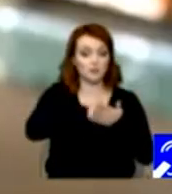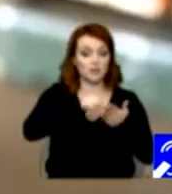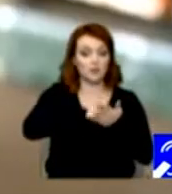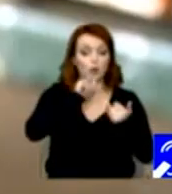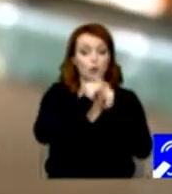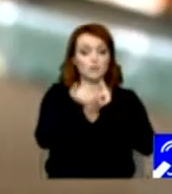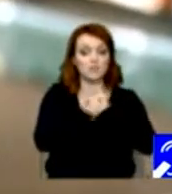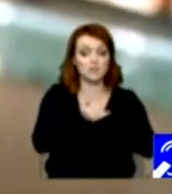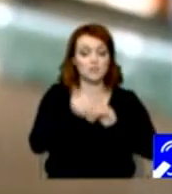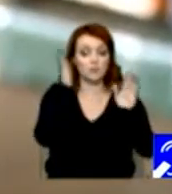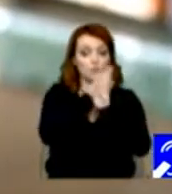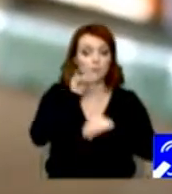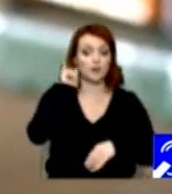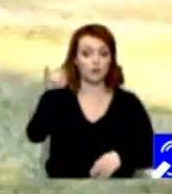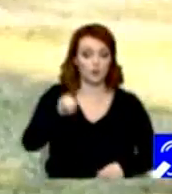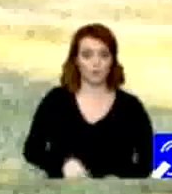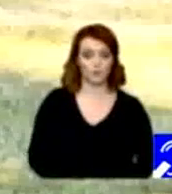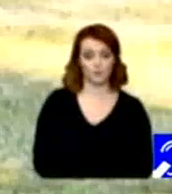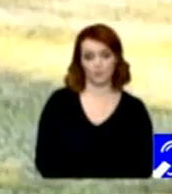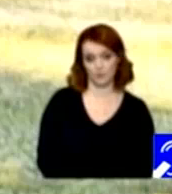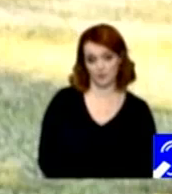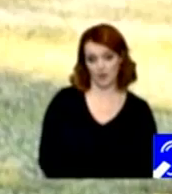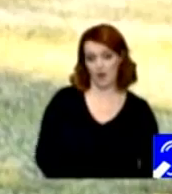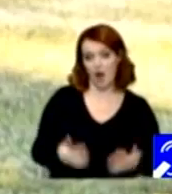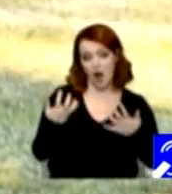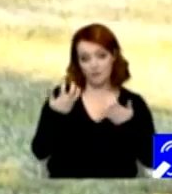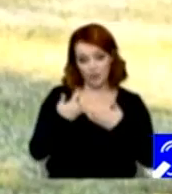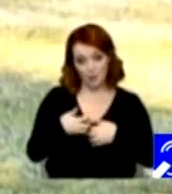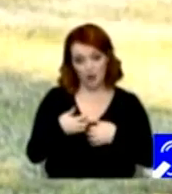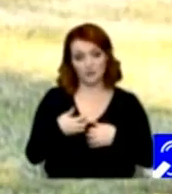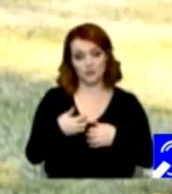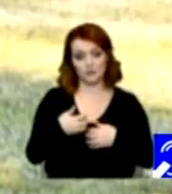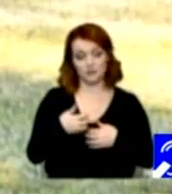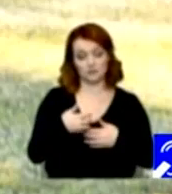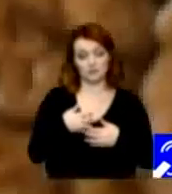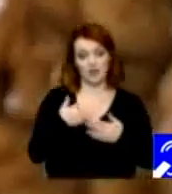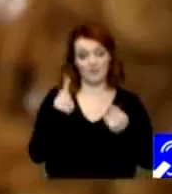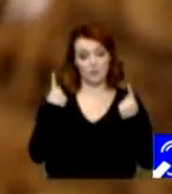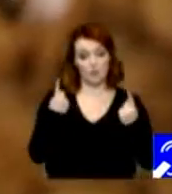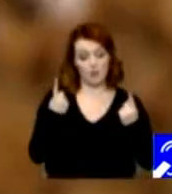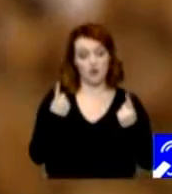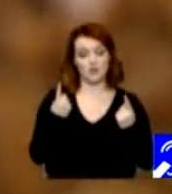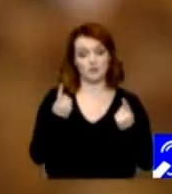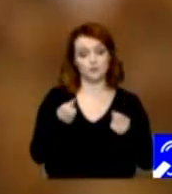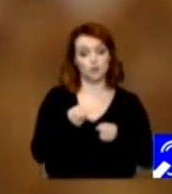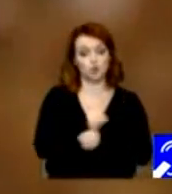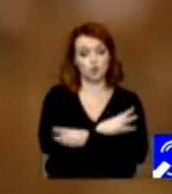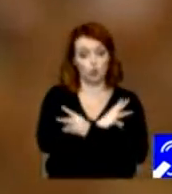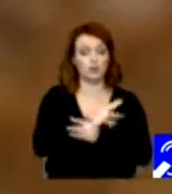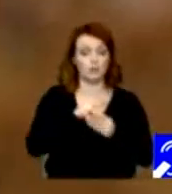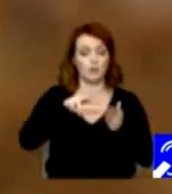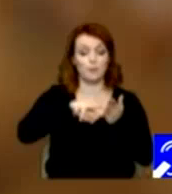care au afectat cultura o să automat produce un mare șoc în în plan intern Enel